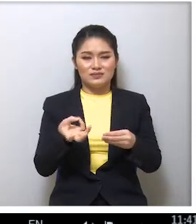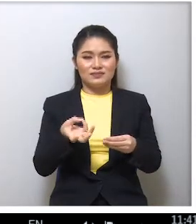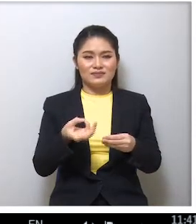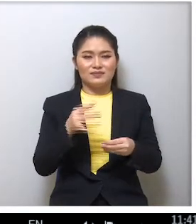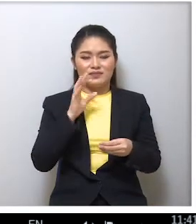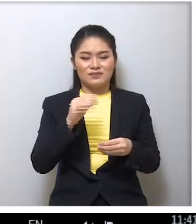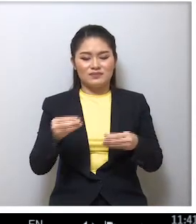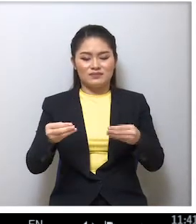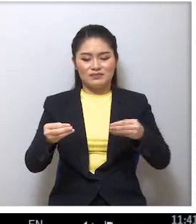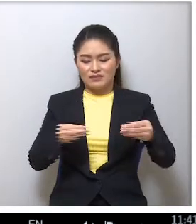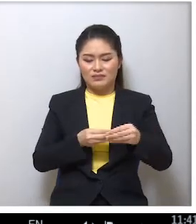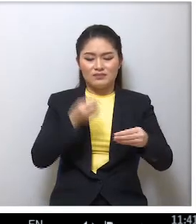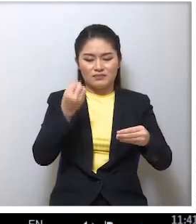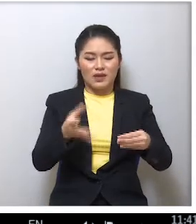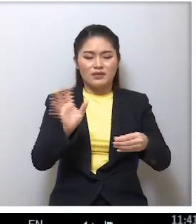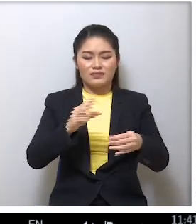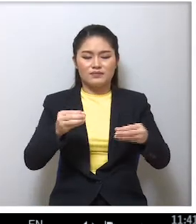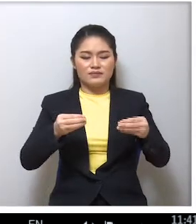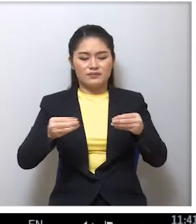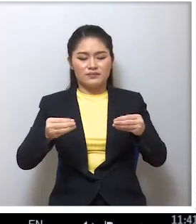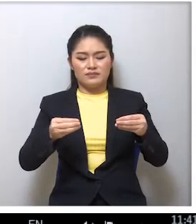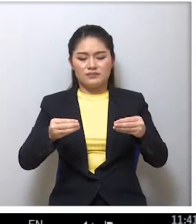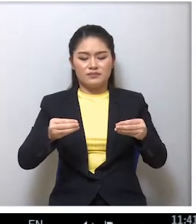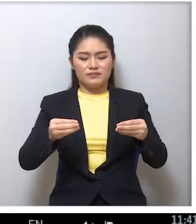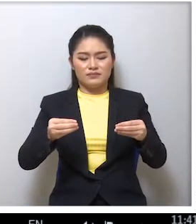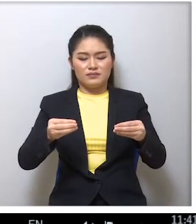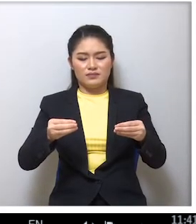เราหมุนเกินเมื่อกี้นะครับ